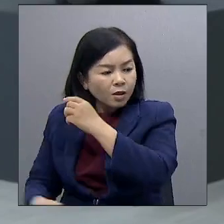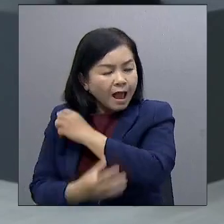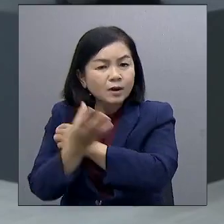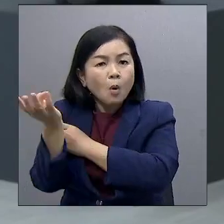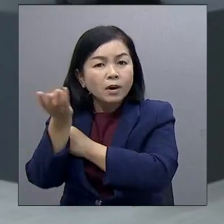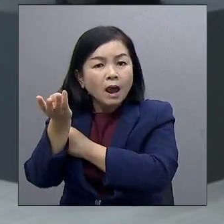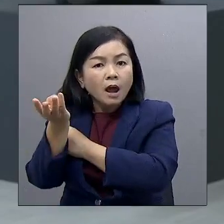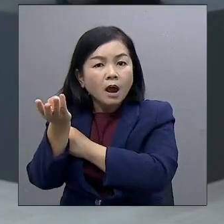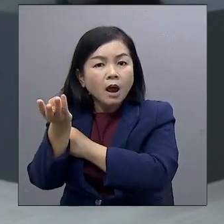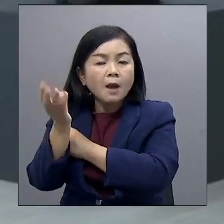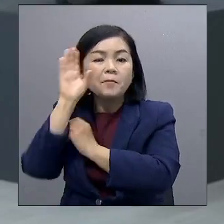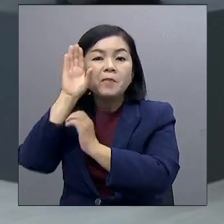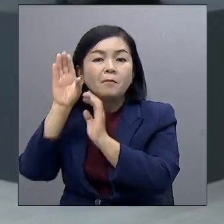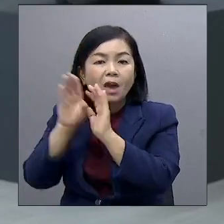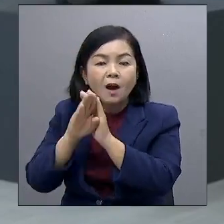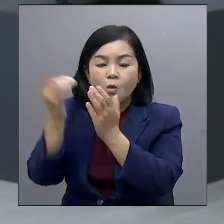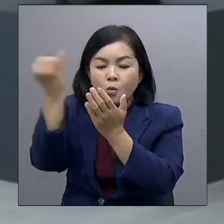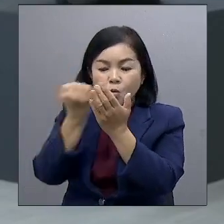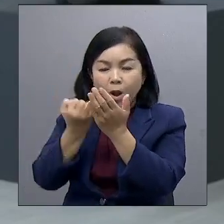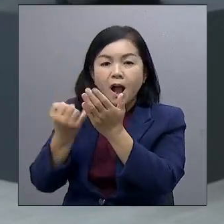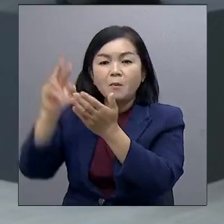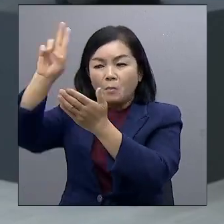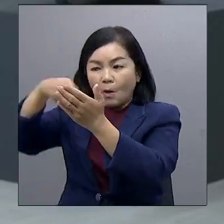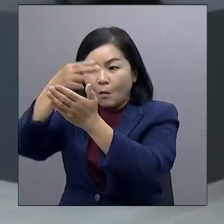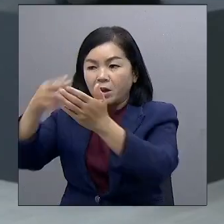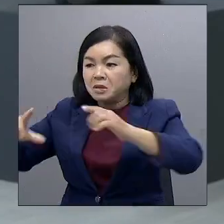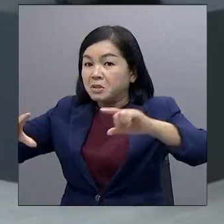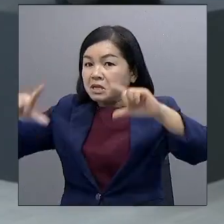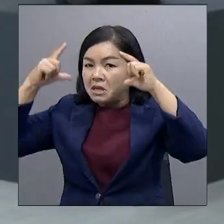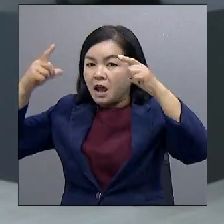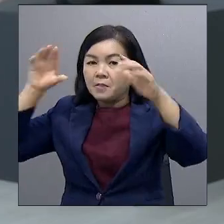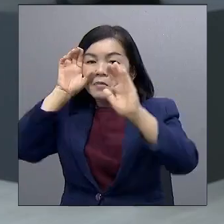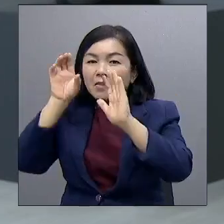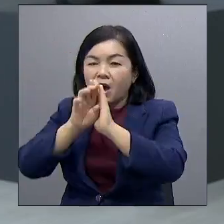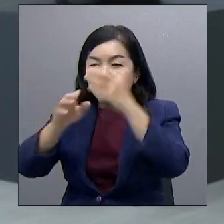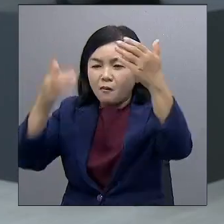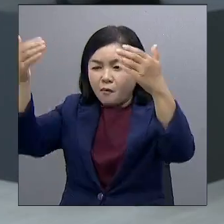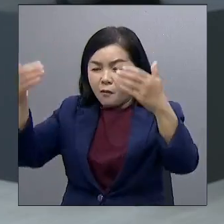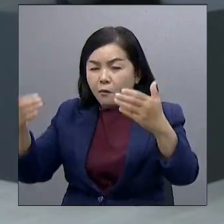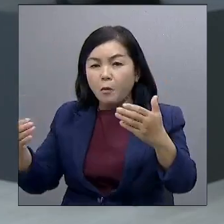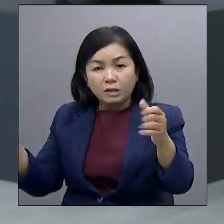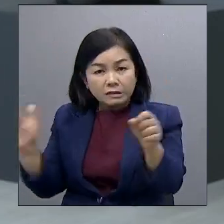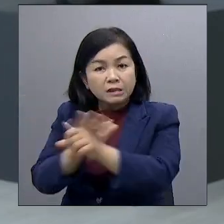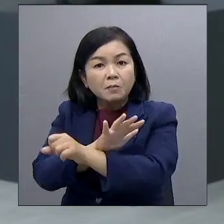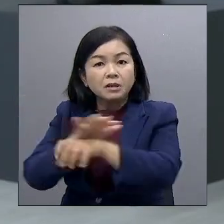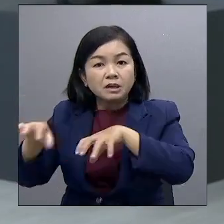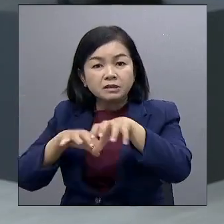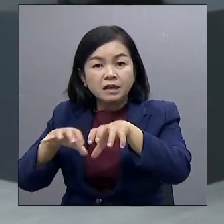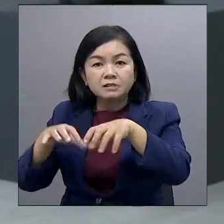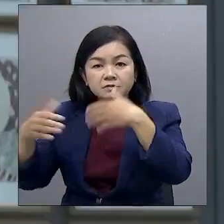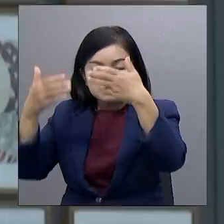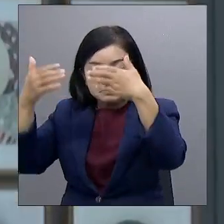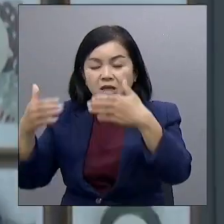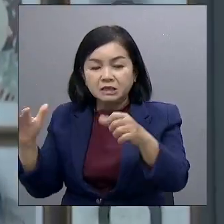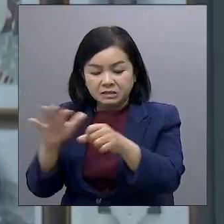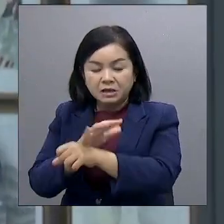สามารถนำผลงานของอาจารย์ระดับเนี้ยมาแสดงได้เต็มพื้นที่ขนาดนี้ในหอเท้าต